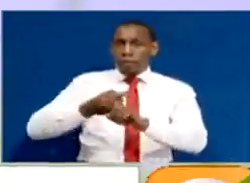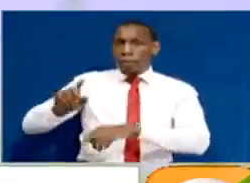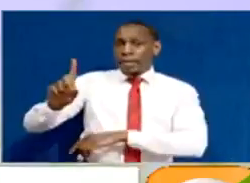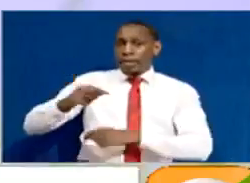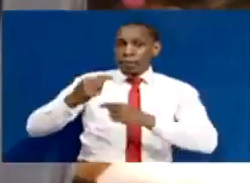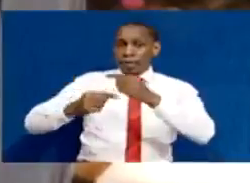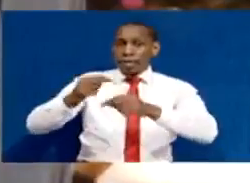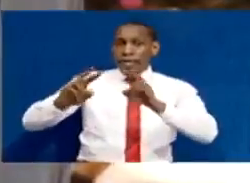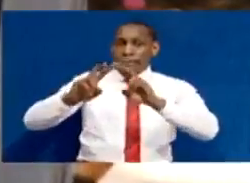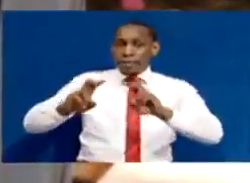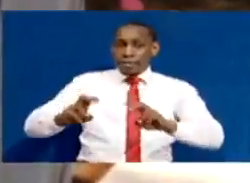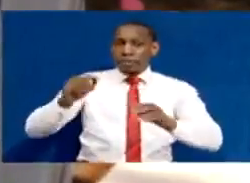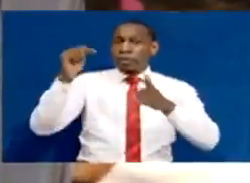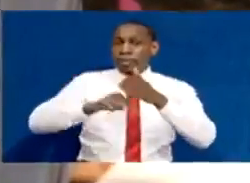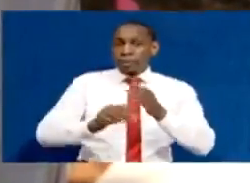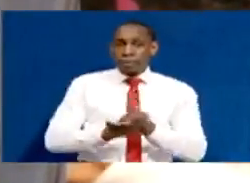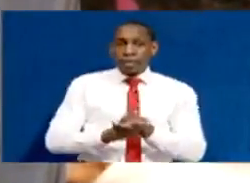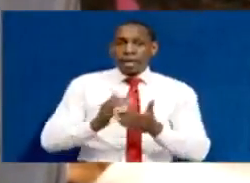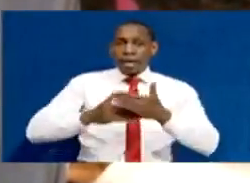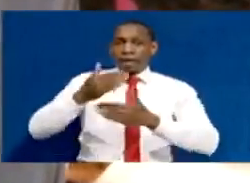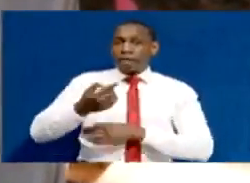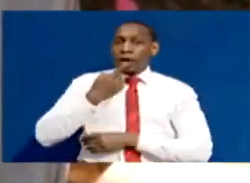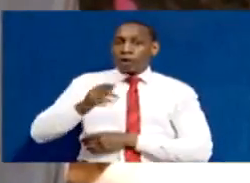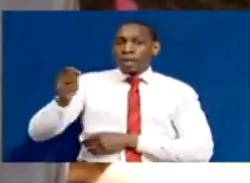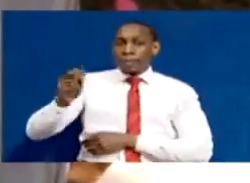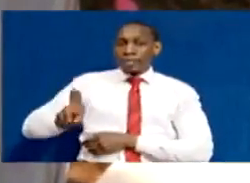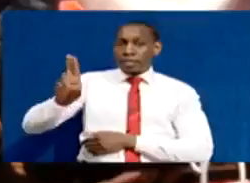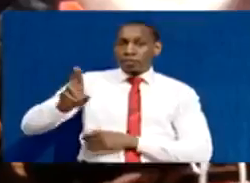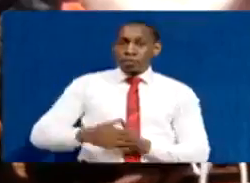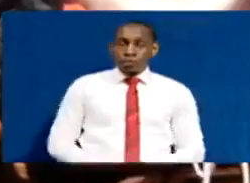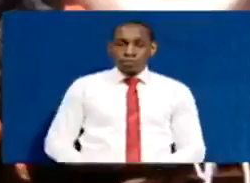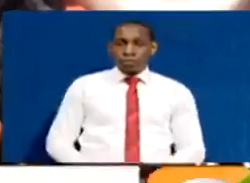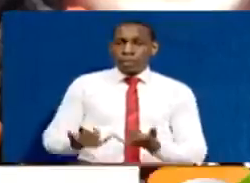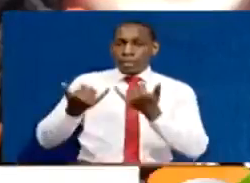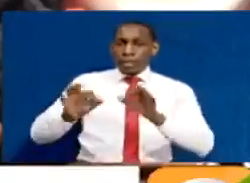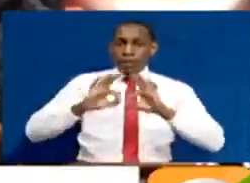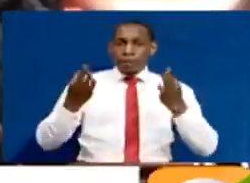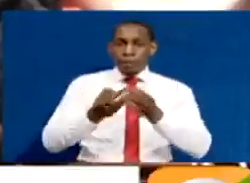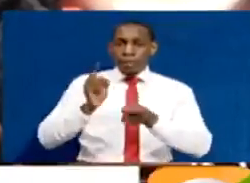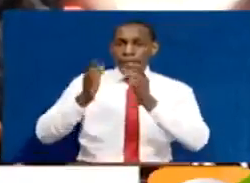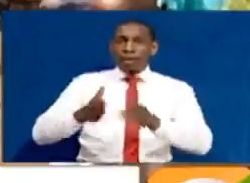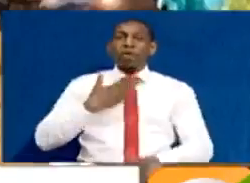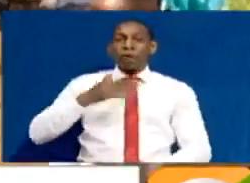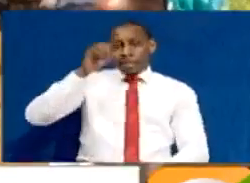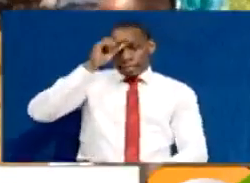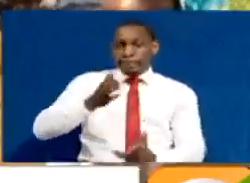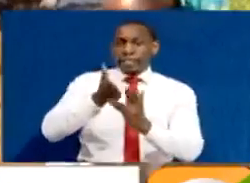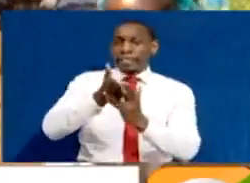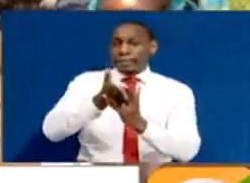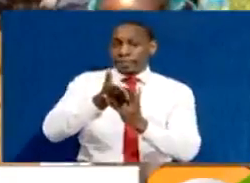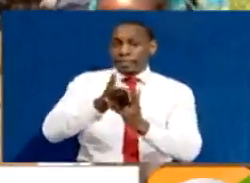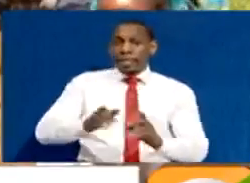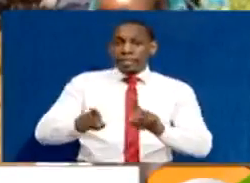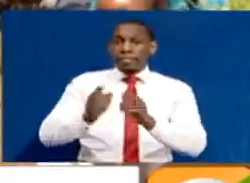Nairobi kuendeleza uchunguzi zaidi kufuatia agizo la Rais Uhuru Kenyatta. Sasa familia ya Agnes Tirop inataka serikali kuingilia